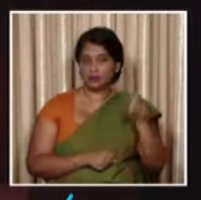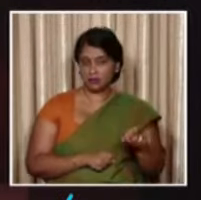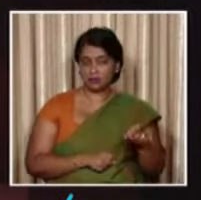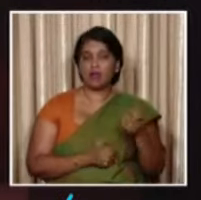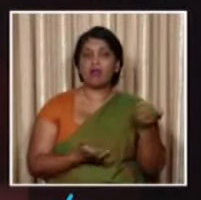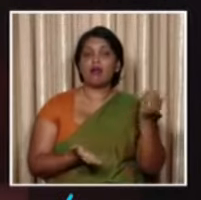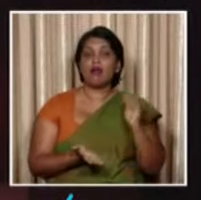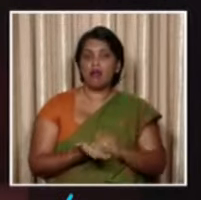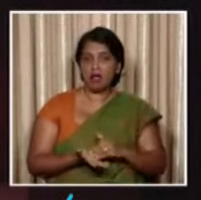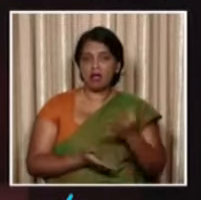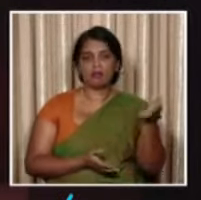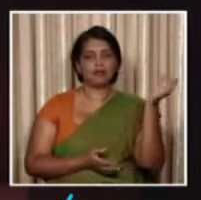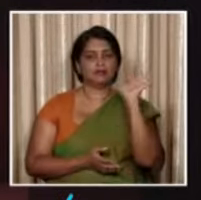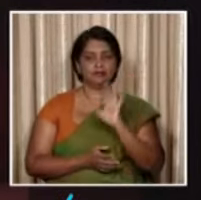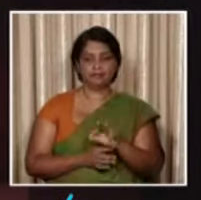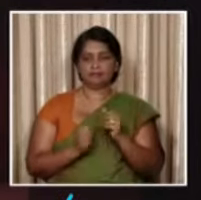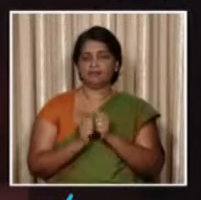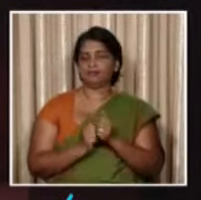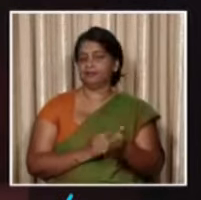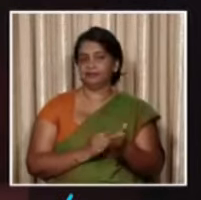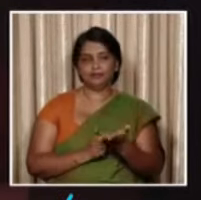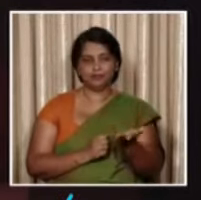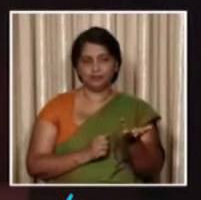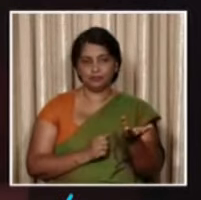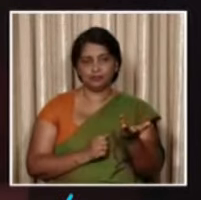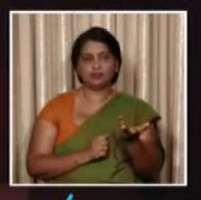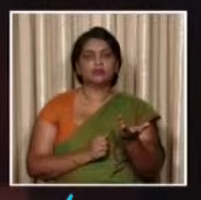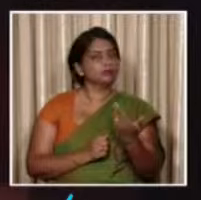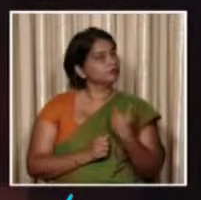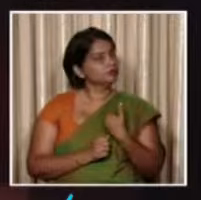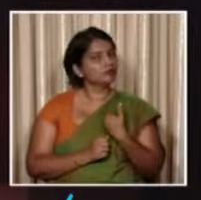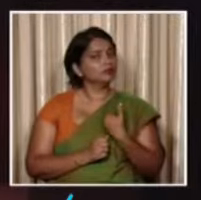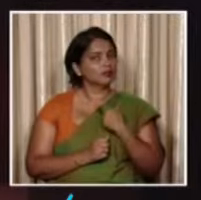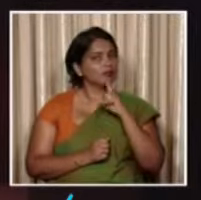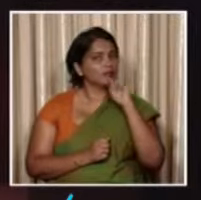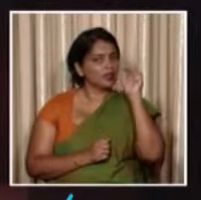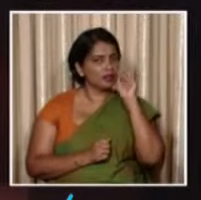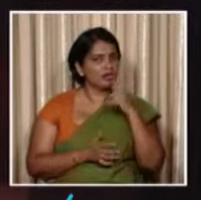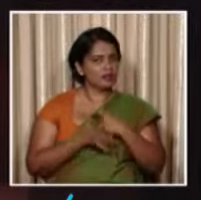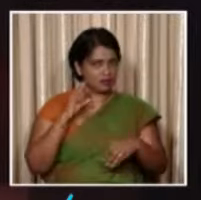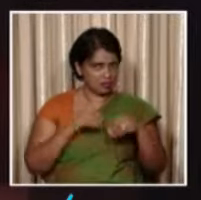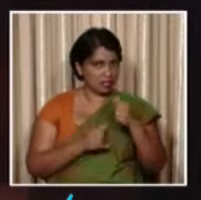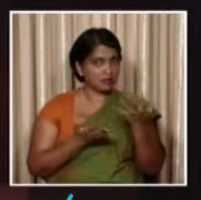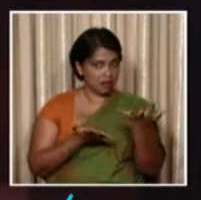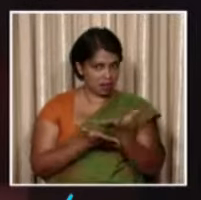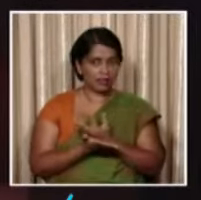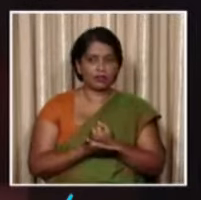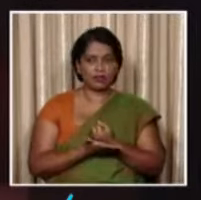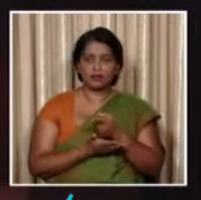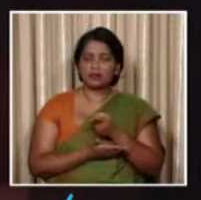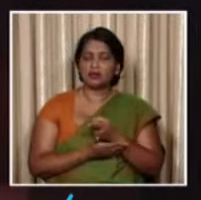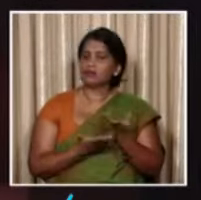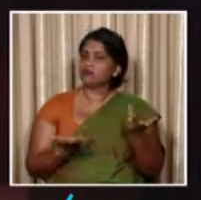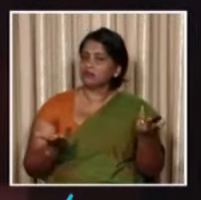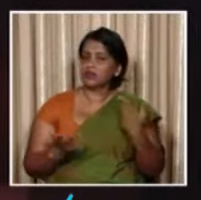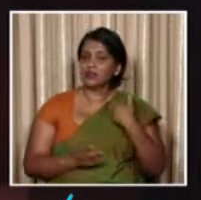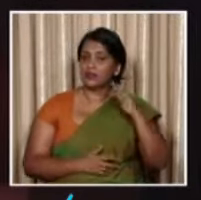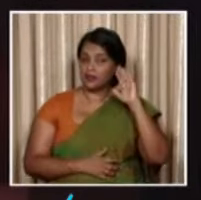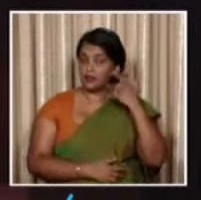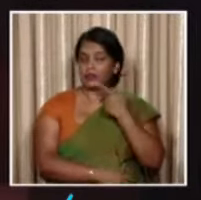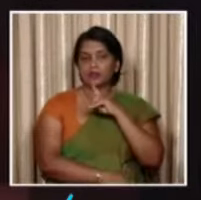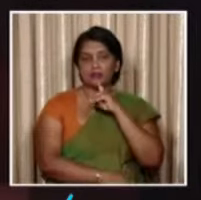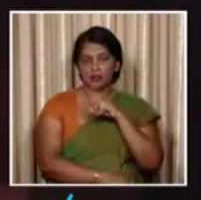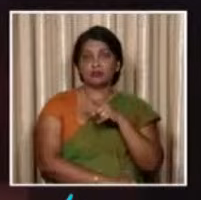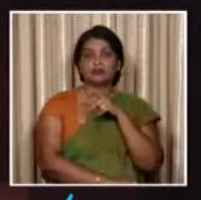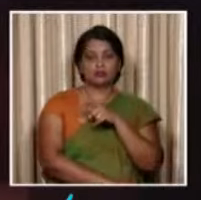ආපහු නැවතපත් කරලා තියෙන මේ වැඩේටලු. මේක මං අහන්න කැමති මේ ඡන්දෙට සල්ලි එකතු කරන්න හදනවා. ඒ නිසා විශේෂයෙන්ම මම අහන්න